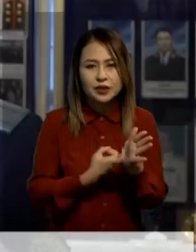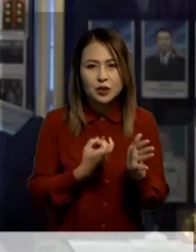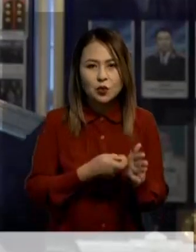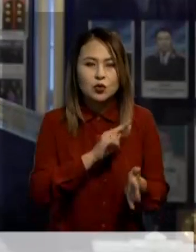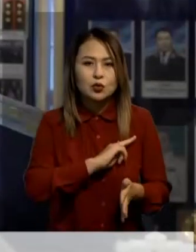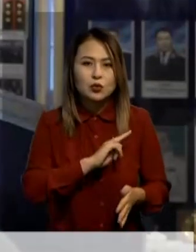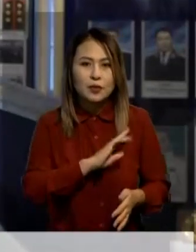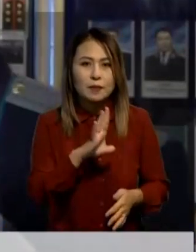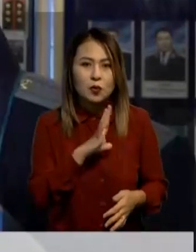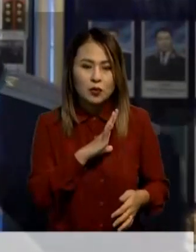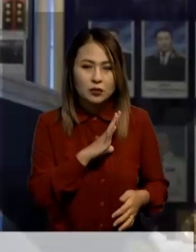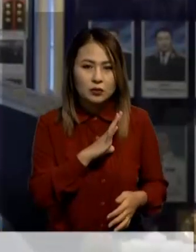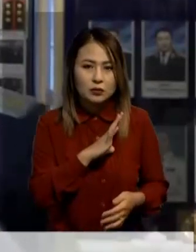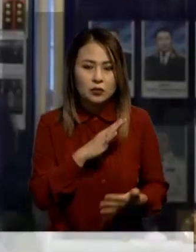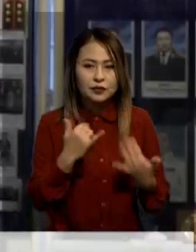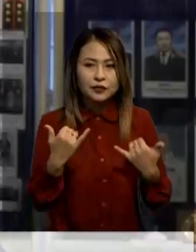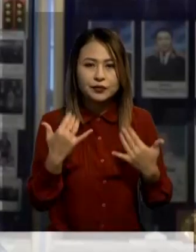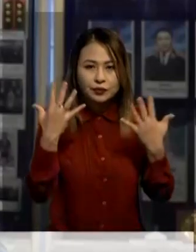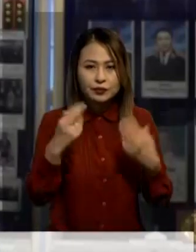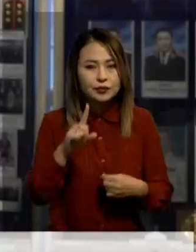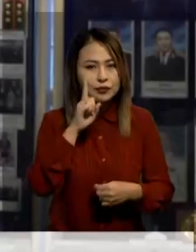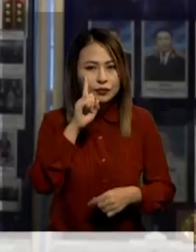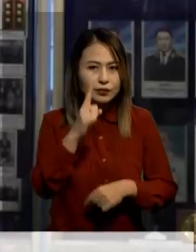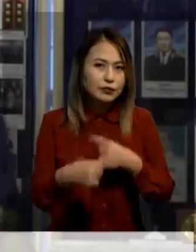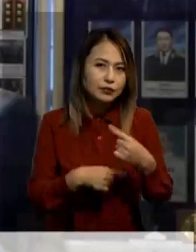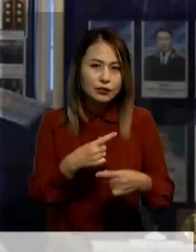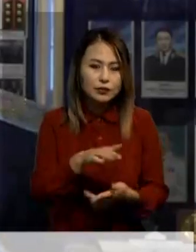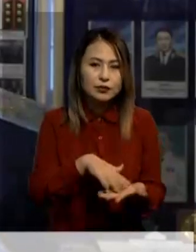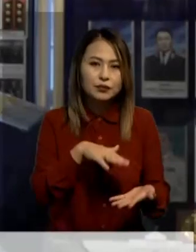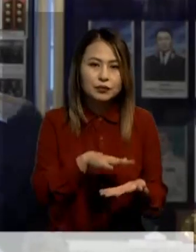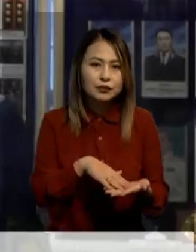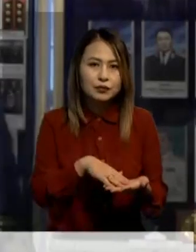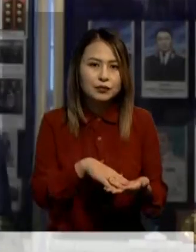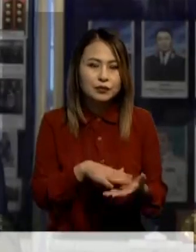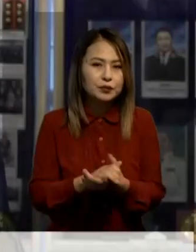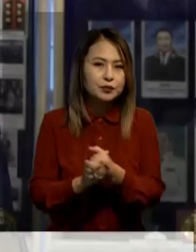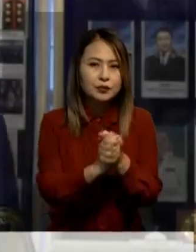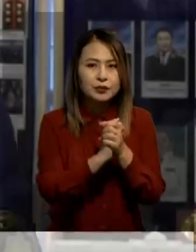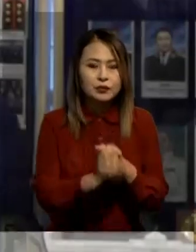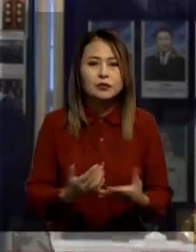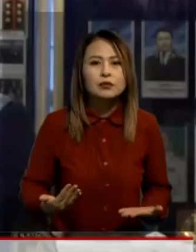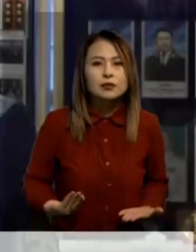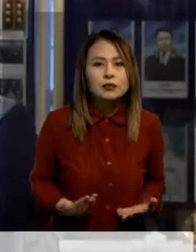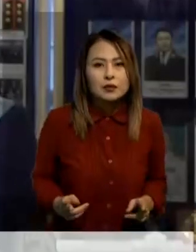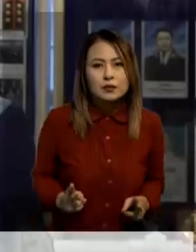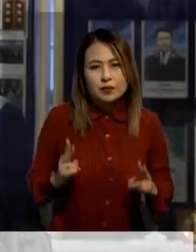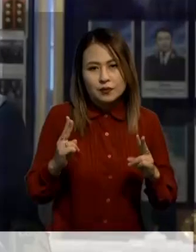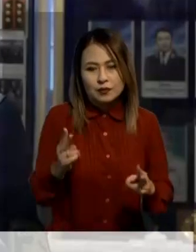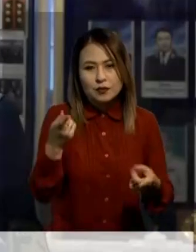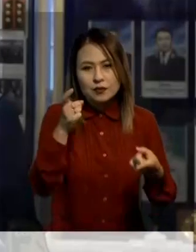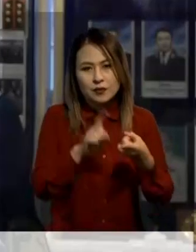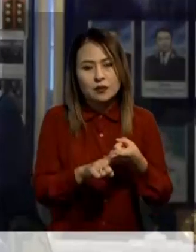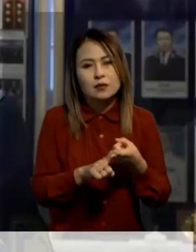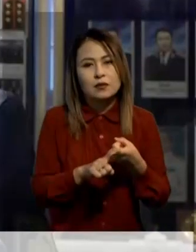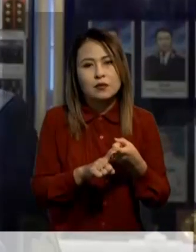атқарған. Бүгінгі жас ұрпақ соғыстан кейінгі кезеңде бейбіт өмір үшін қылмысқа қарсы күрес жүргізген